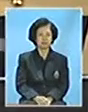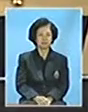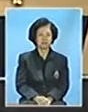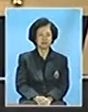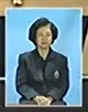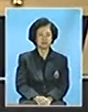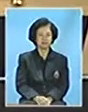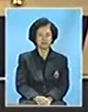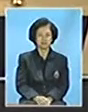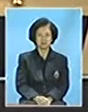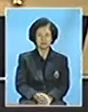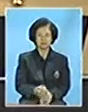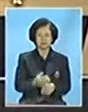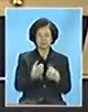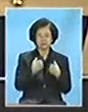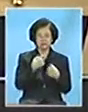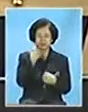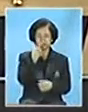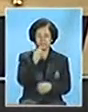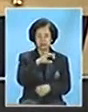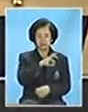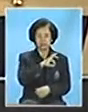มีท่านสมาชิกท่านใดประสงค์จะลงคะแนนไหมคะ